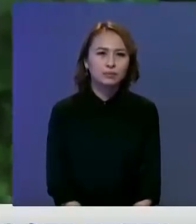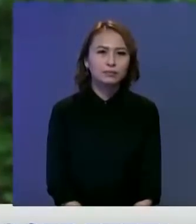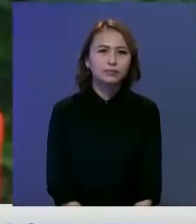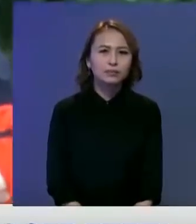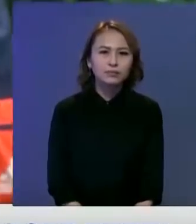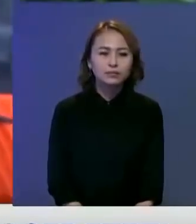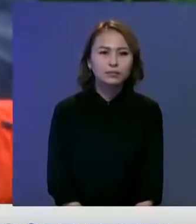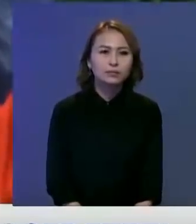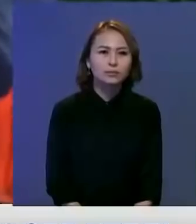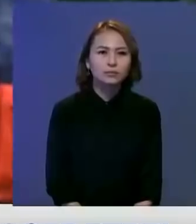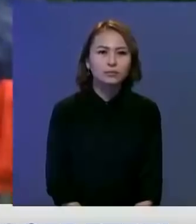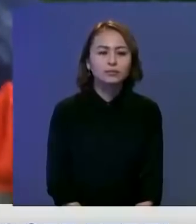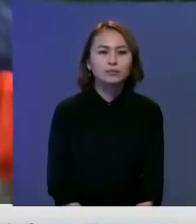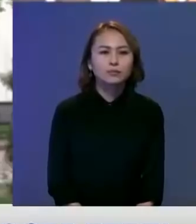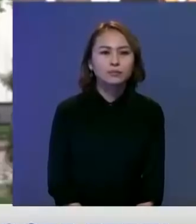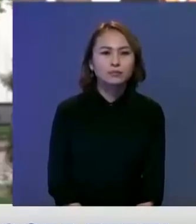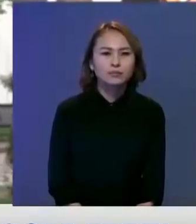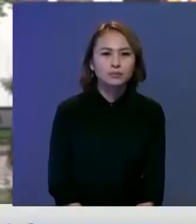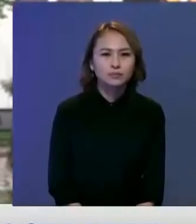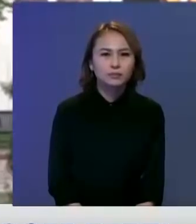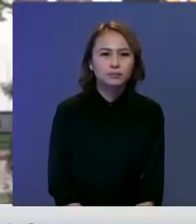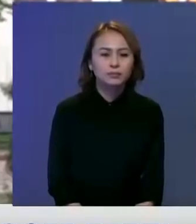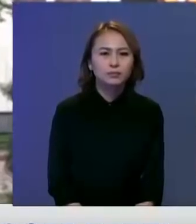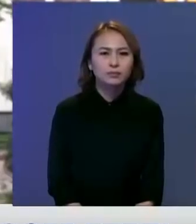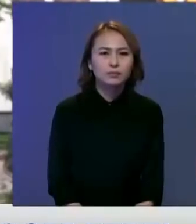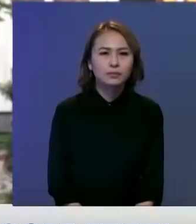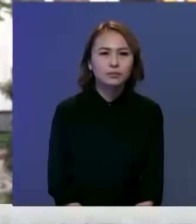Сұрамелашвили, Қабар 24, Грузия, Тбилиси.